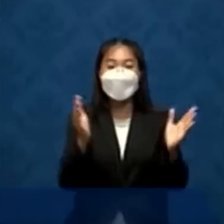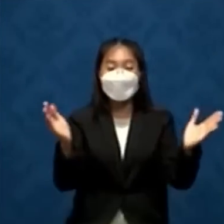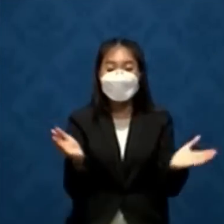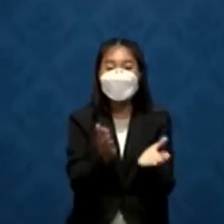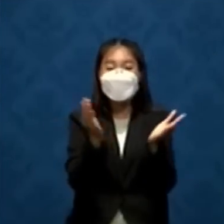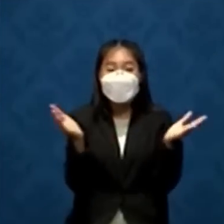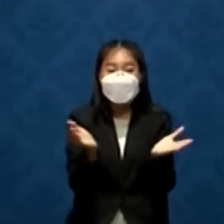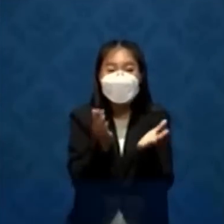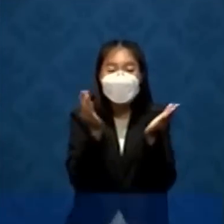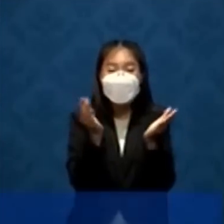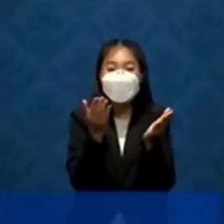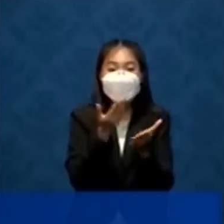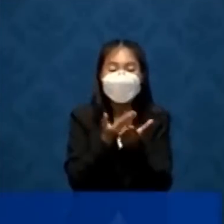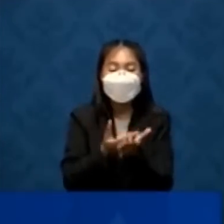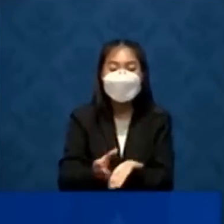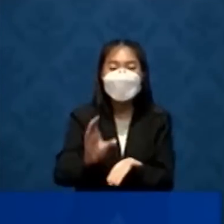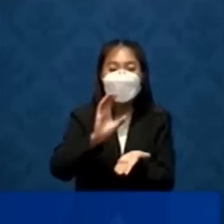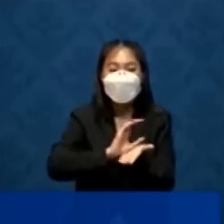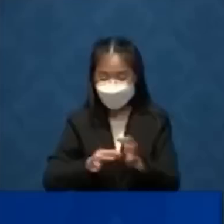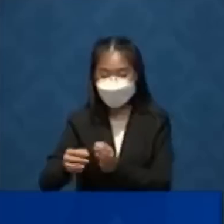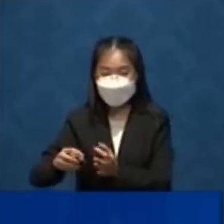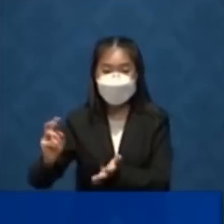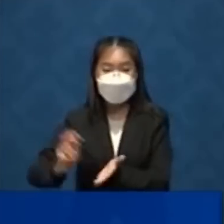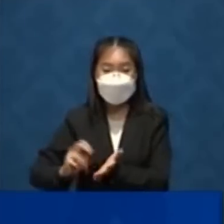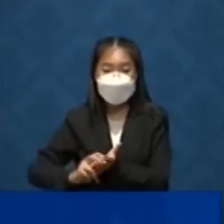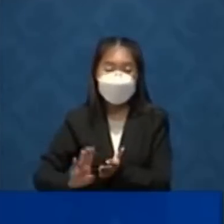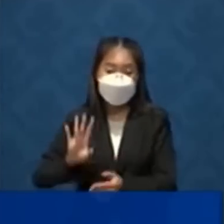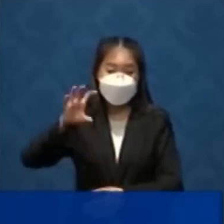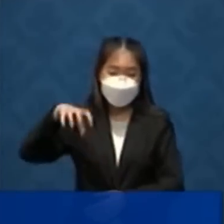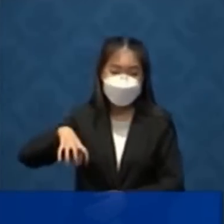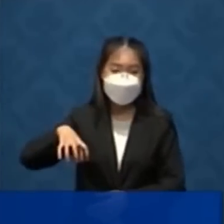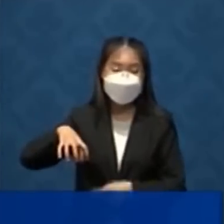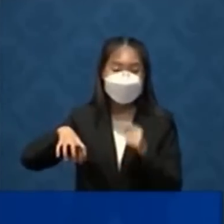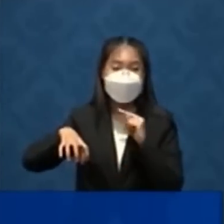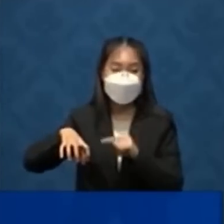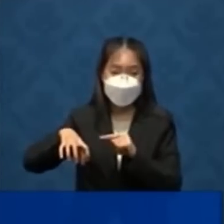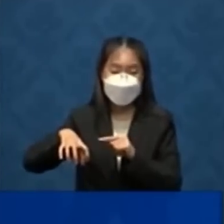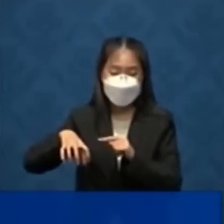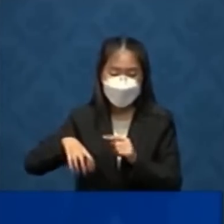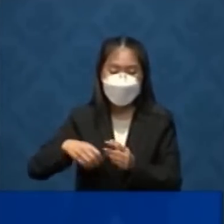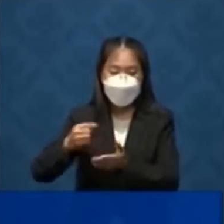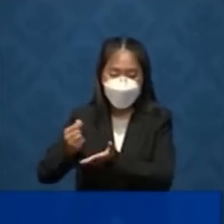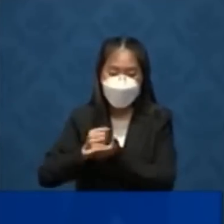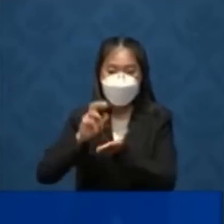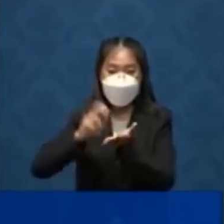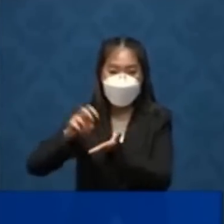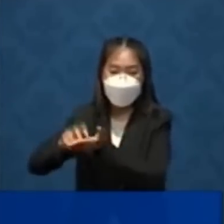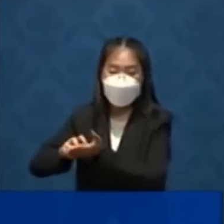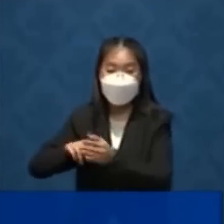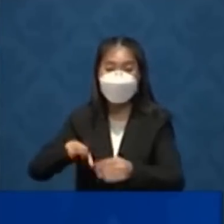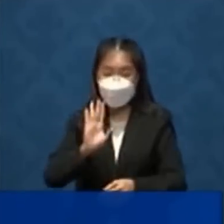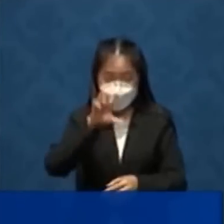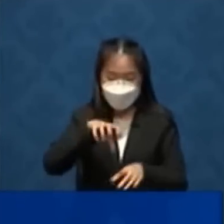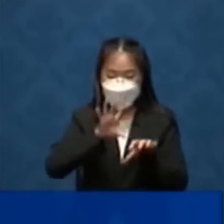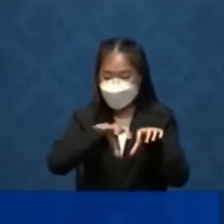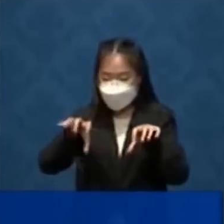ยงานล่าสุดเมื่อ3 ทุ่มที่ผ่านมาพลเอกอนุพงษ์เผ่าจินดารัฐมนตรีว่าการกระทรวงมหาดไทยได้ชี้แจงข้อกล่าวหาโดยระบุว่าเรื่องที่ถู